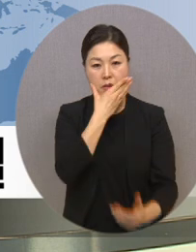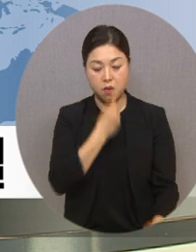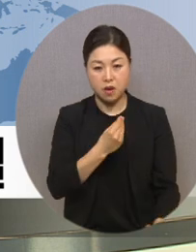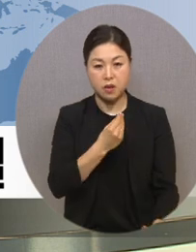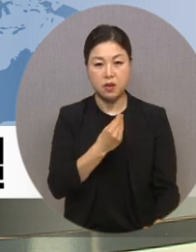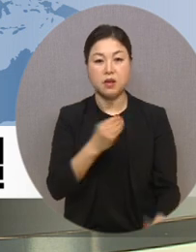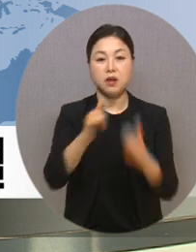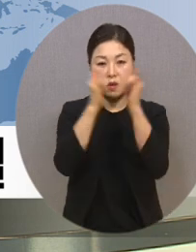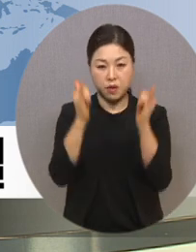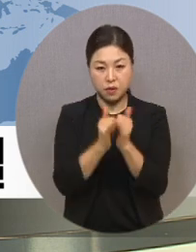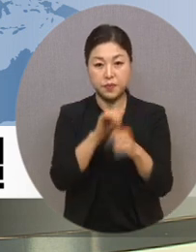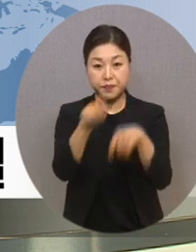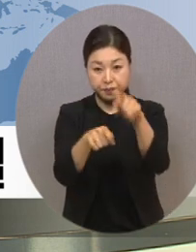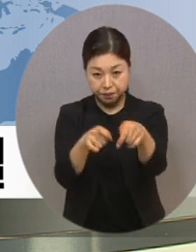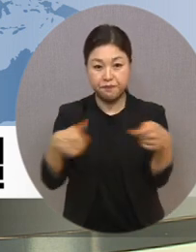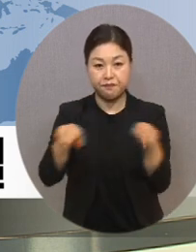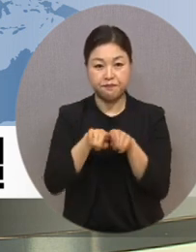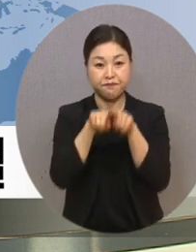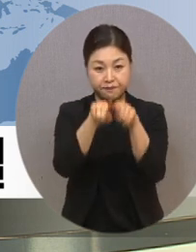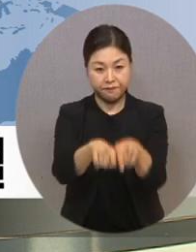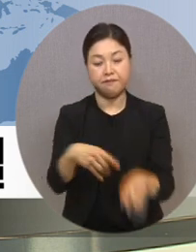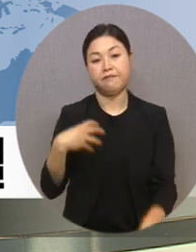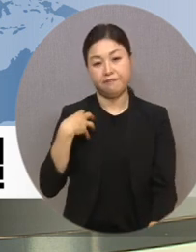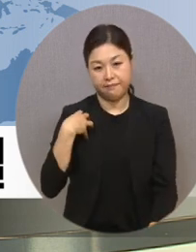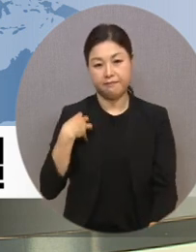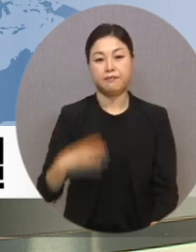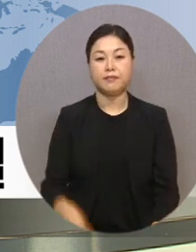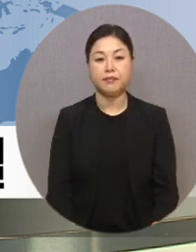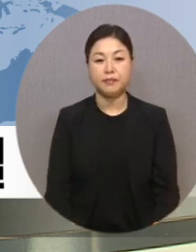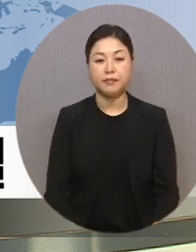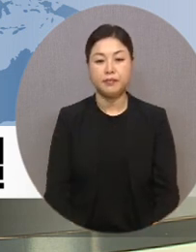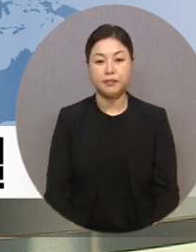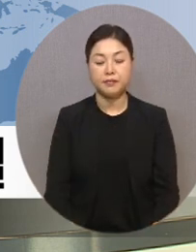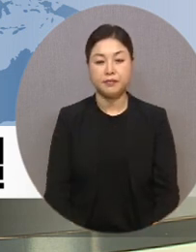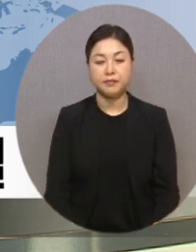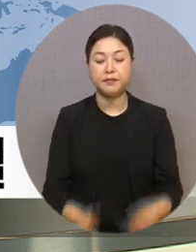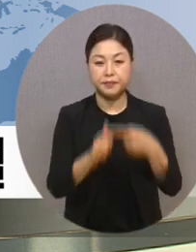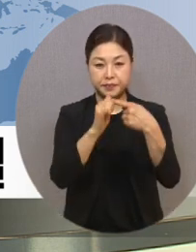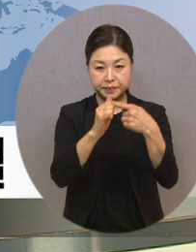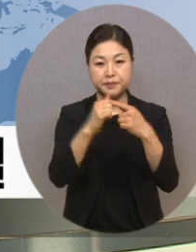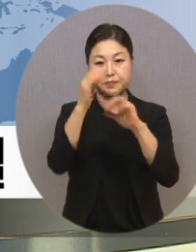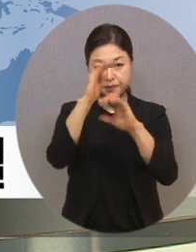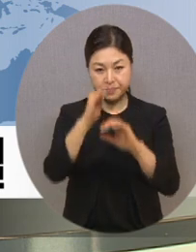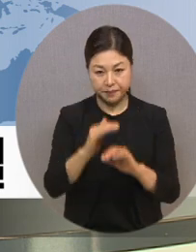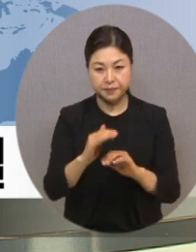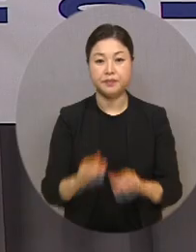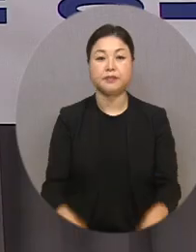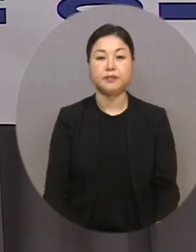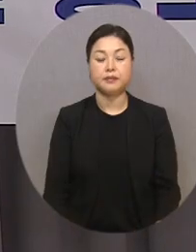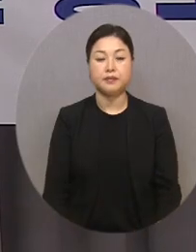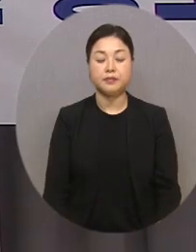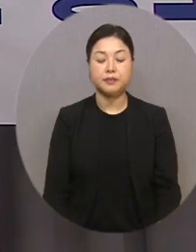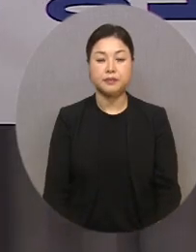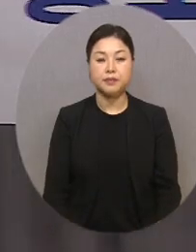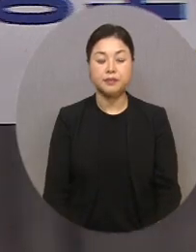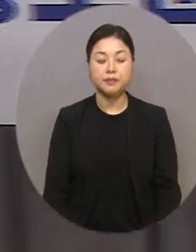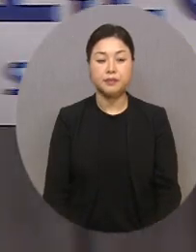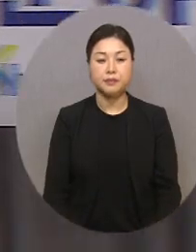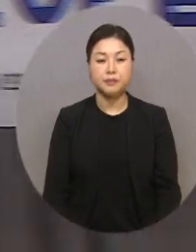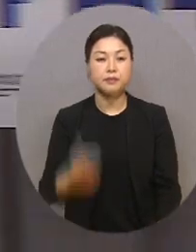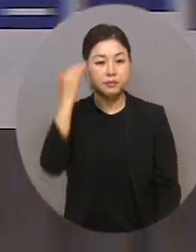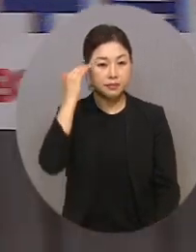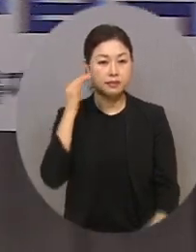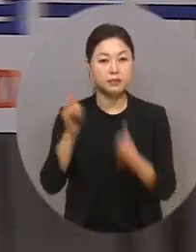나아가기 위한 동반자로서의 역할을 다짐했는데요 첫 소식 김은별 기자가 전합니다